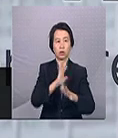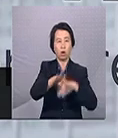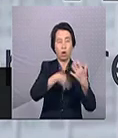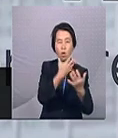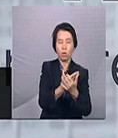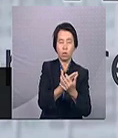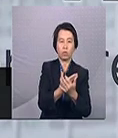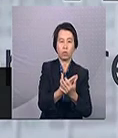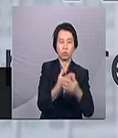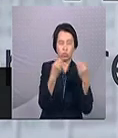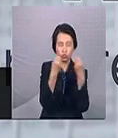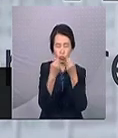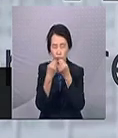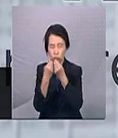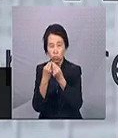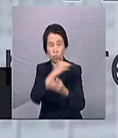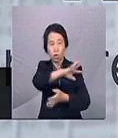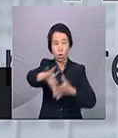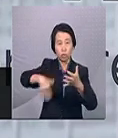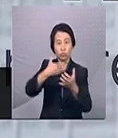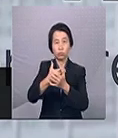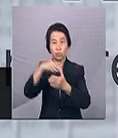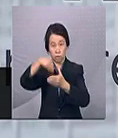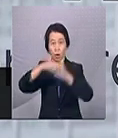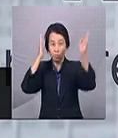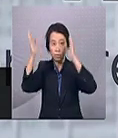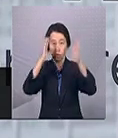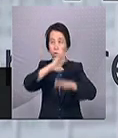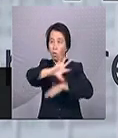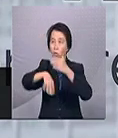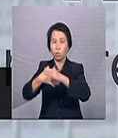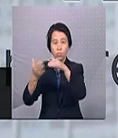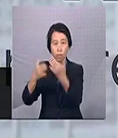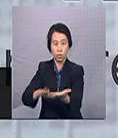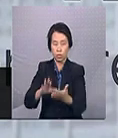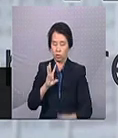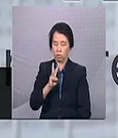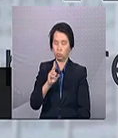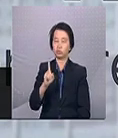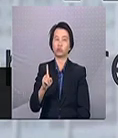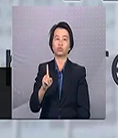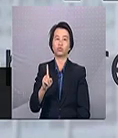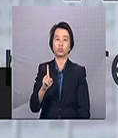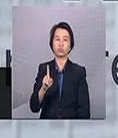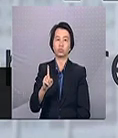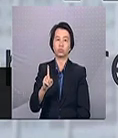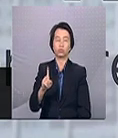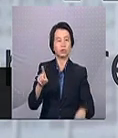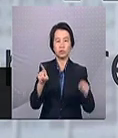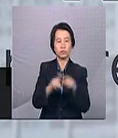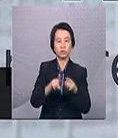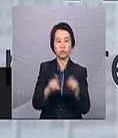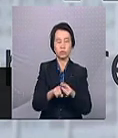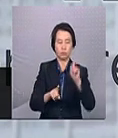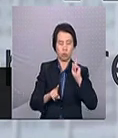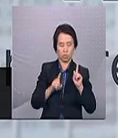kes kematian COVID-19 di Malaysia adalah sebanyak 61 kes, iaitu bersamaan dengan